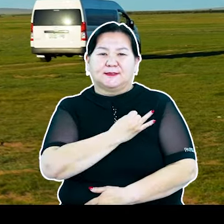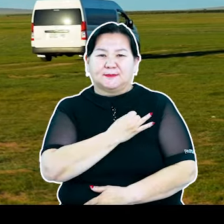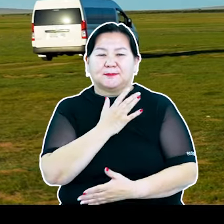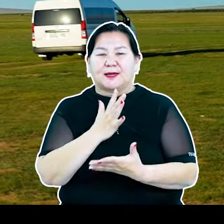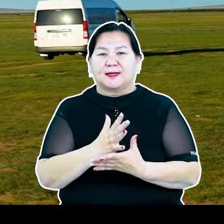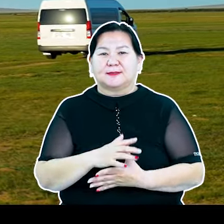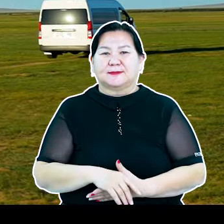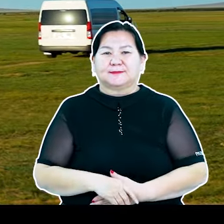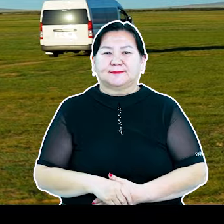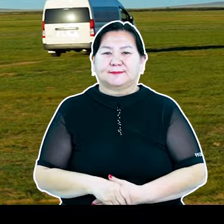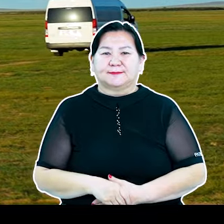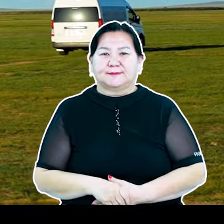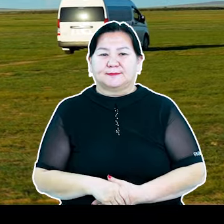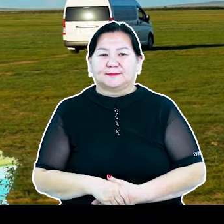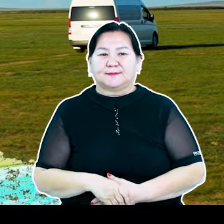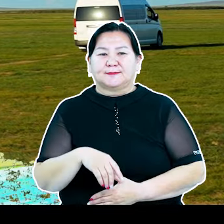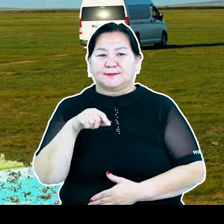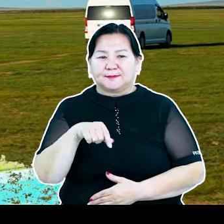байлаа.